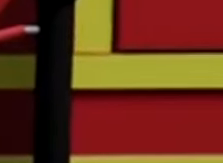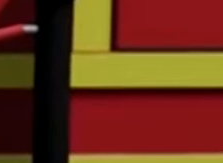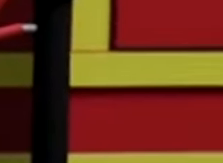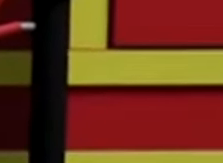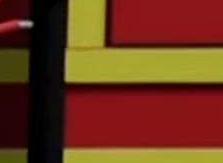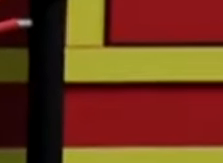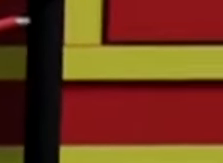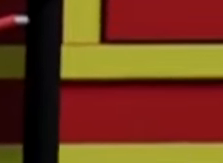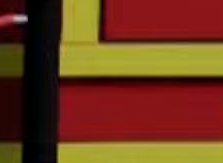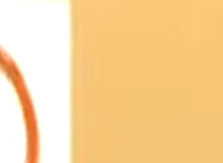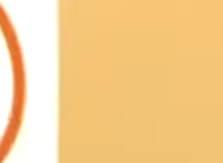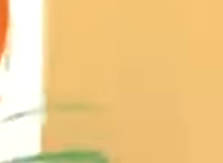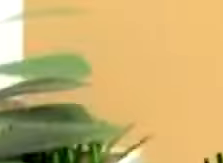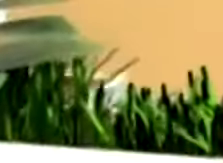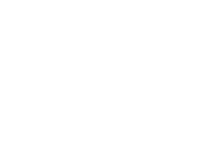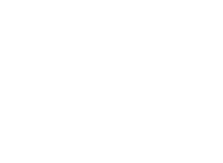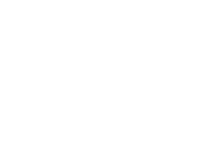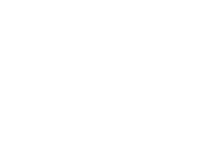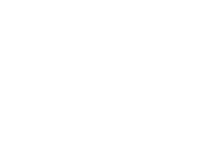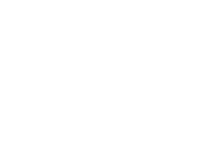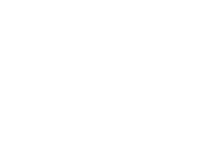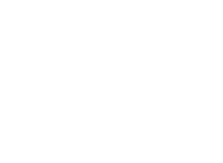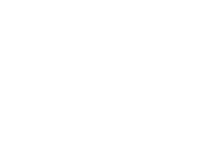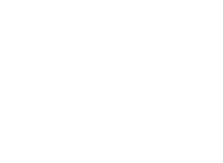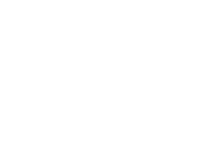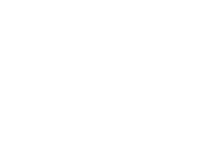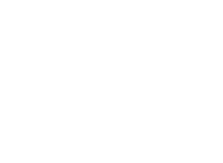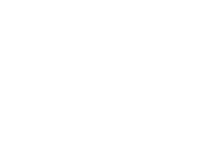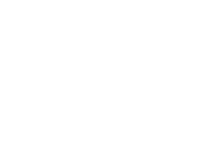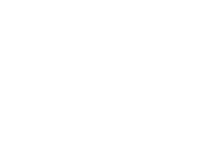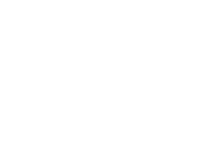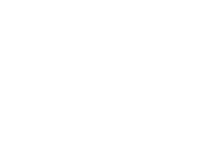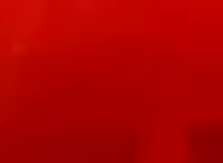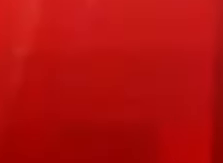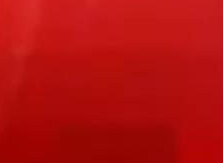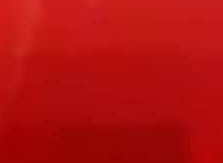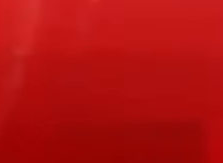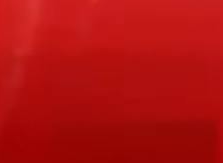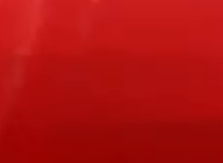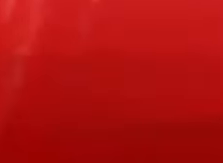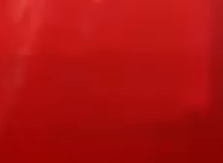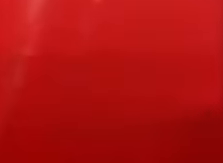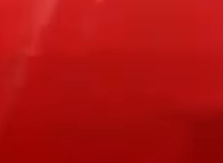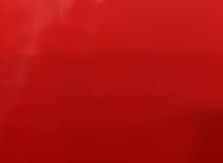your banking hall. KDIC, protecting your deposits.